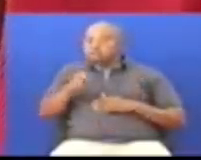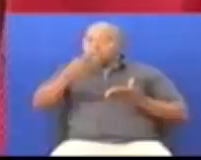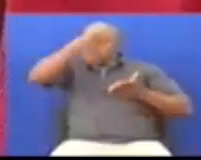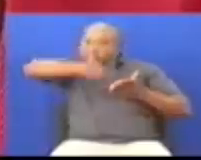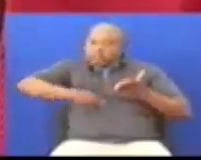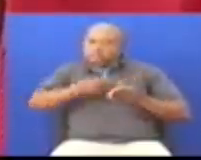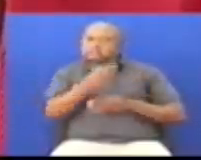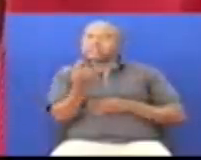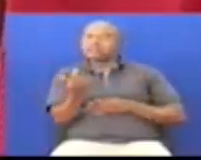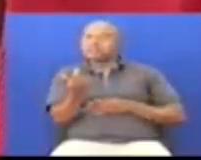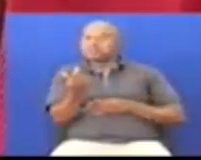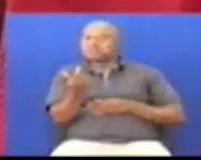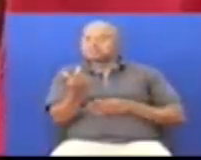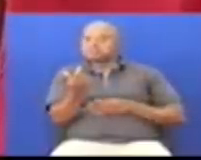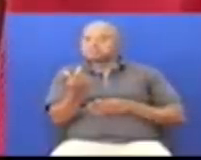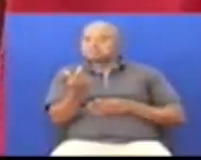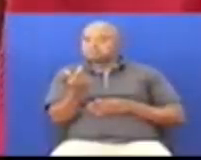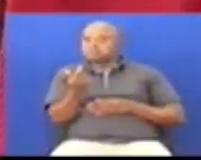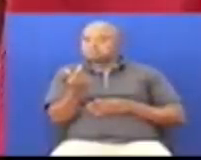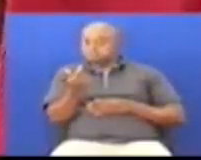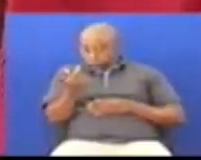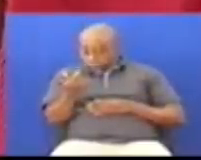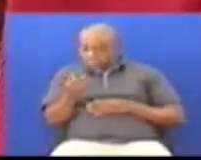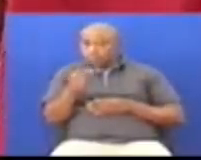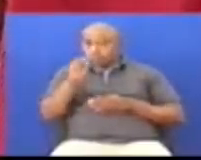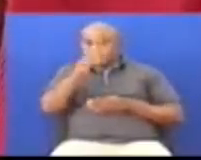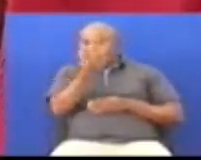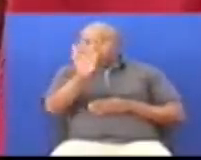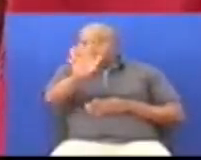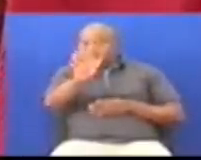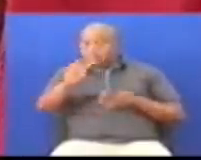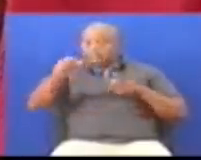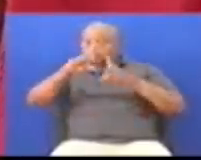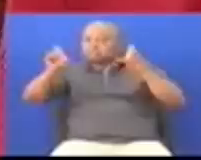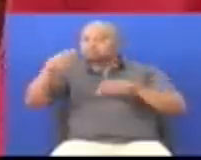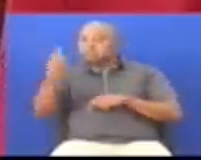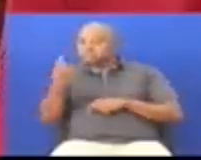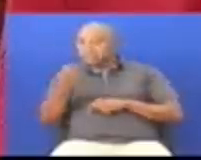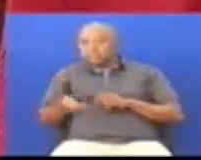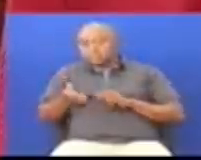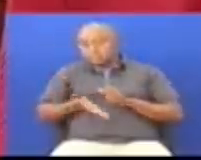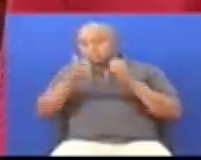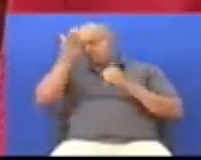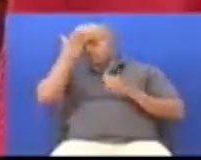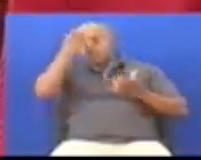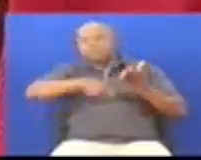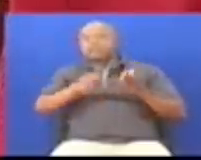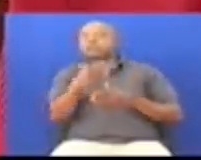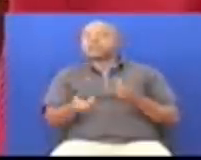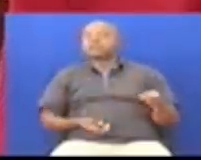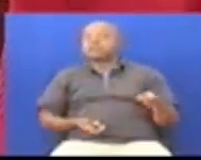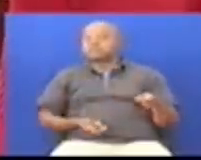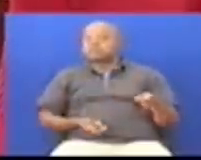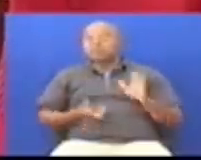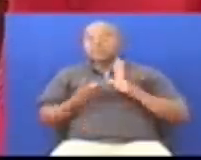shilingi ngapi kulingana na pay as earn, bonyeza namba yake ya NIDA, unajua amekatwa kiasi gani.